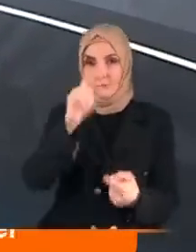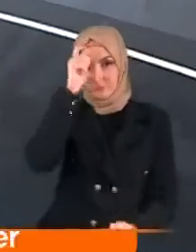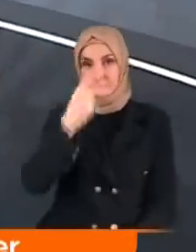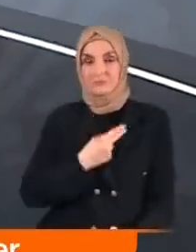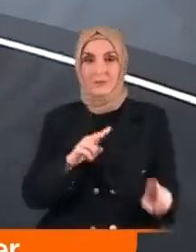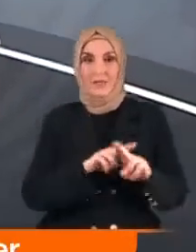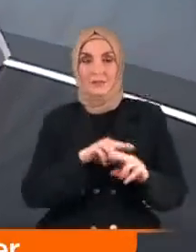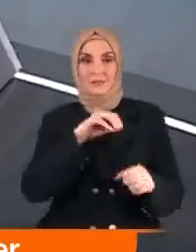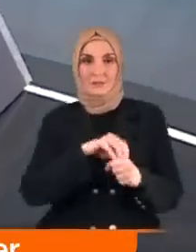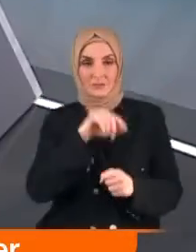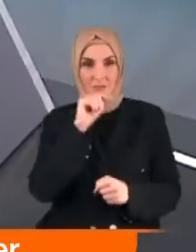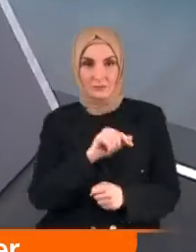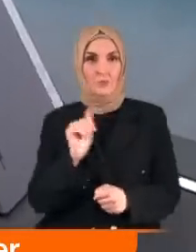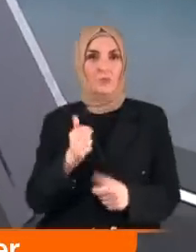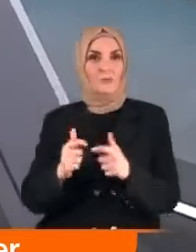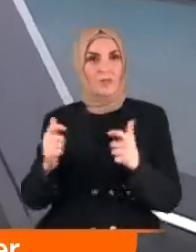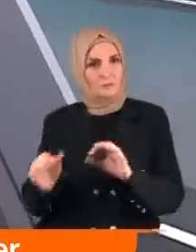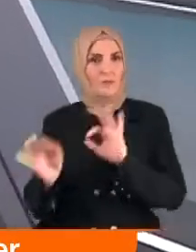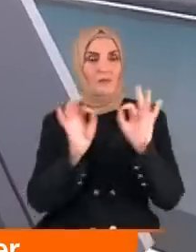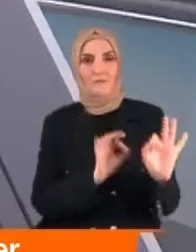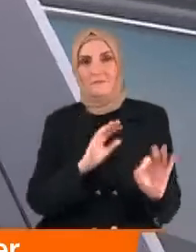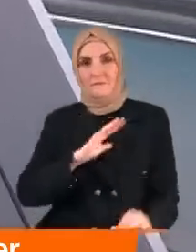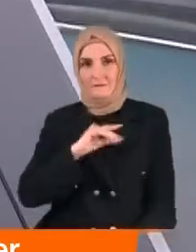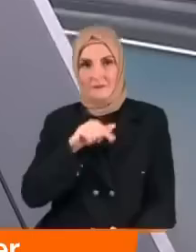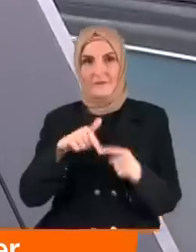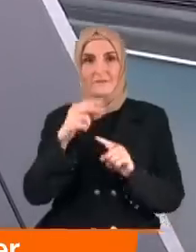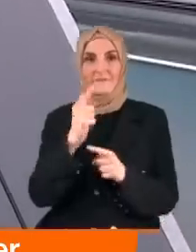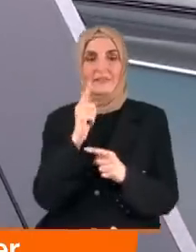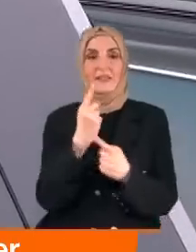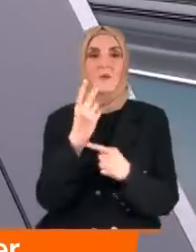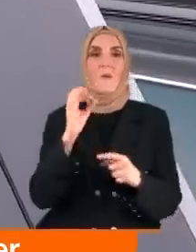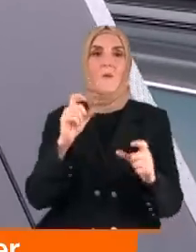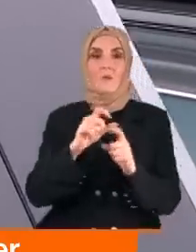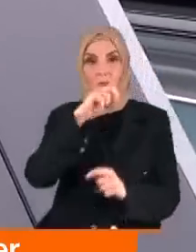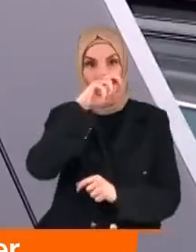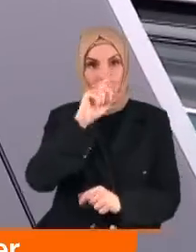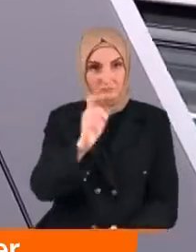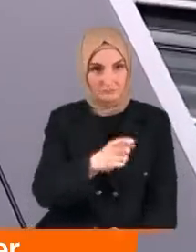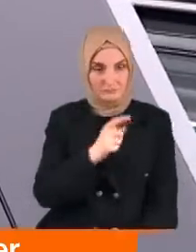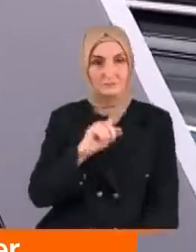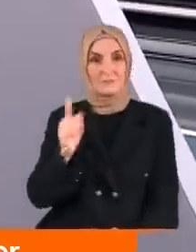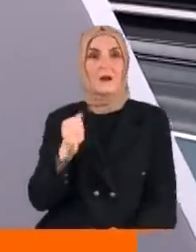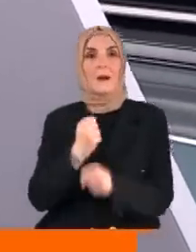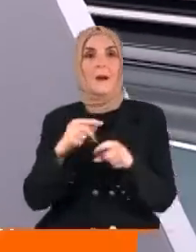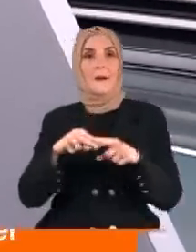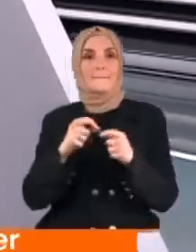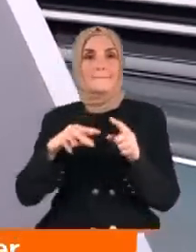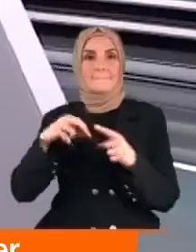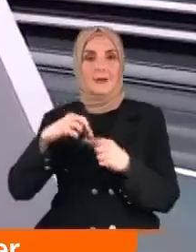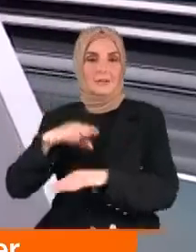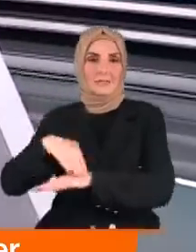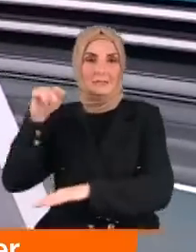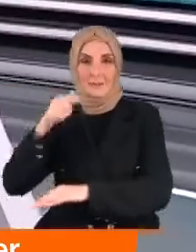önemli gelişmeler yaşanıyor son dönemde. Filios'tan çıkarılan doğalgaz ve Gabar'da keşfedilen petrol rezervinden sonra